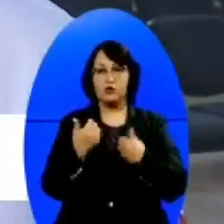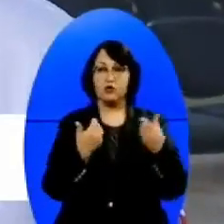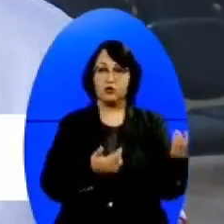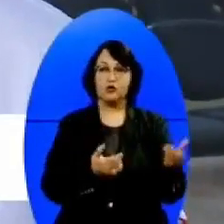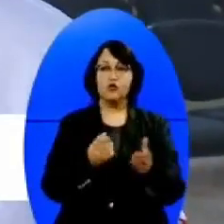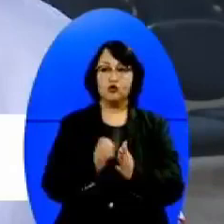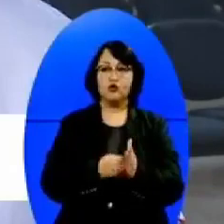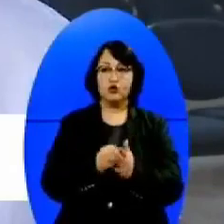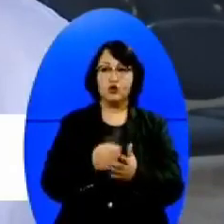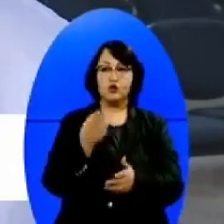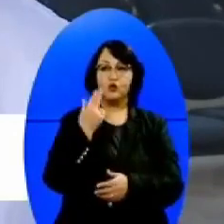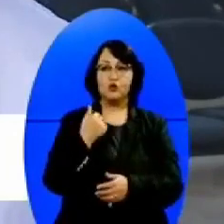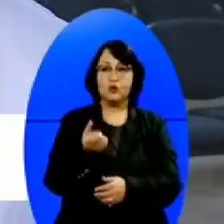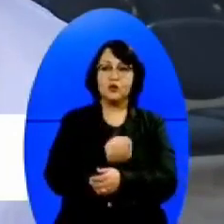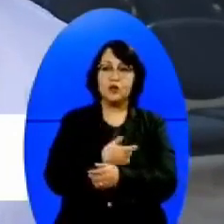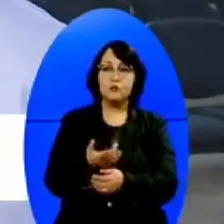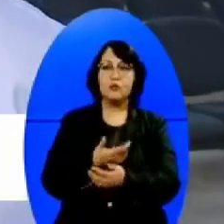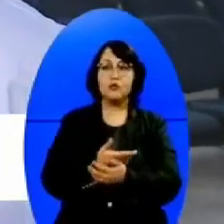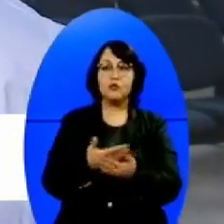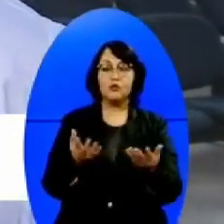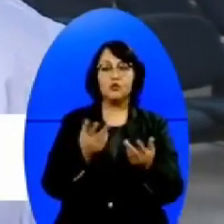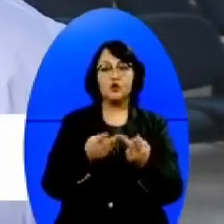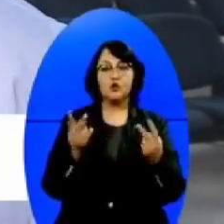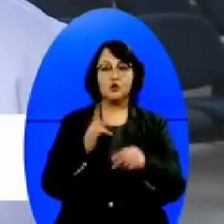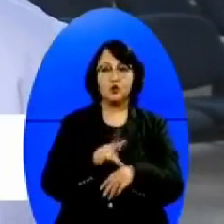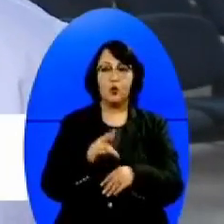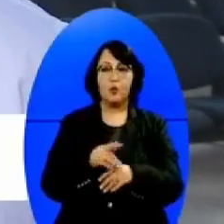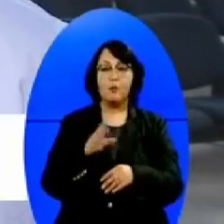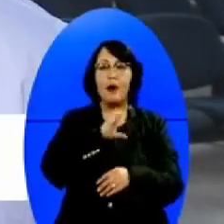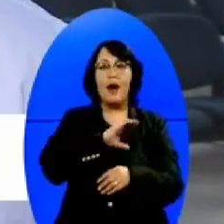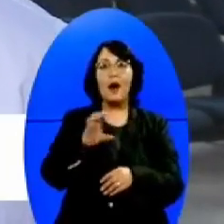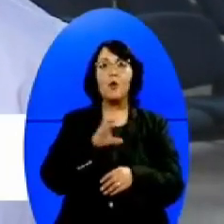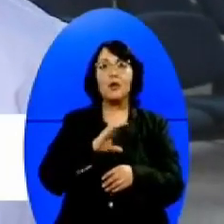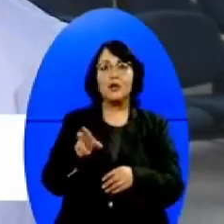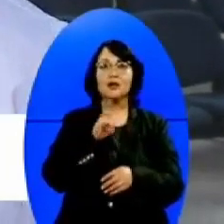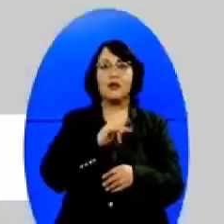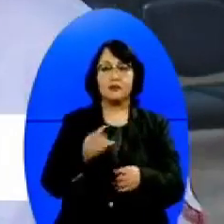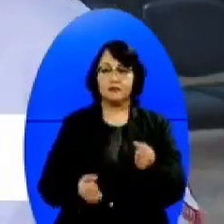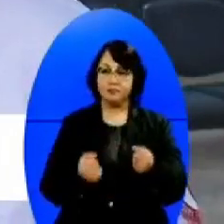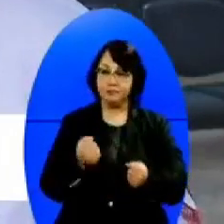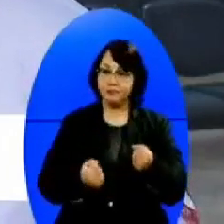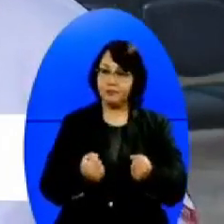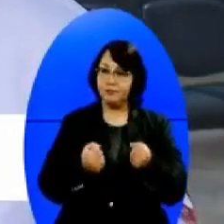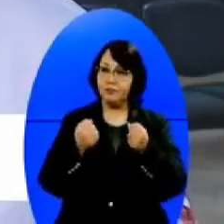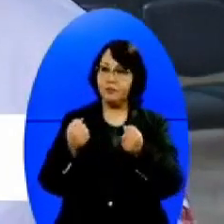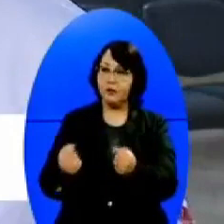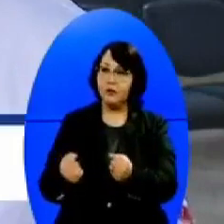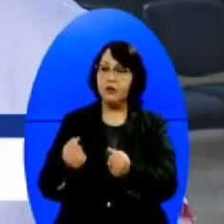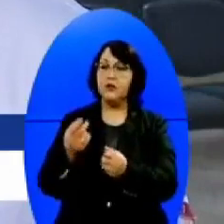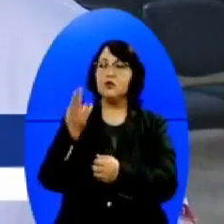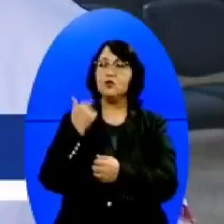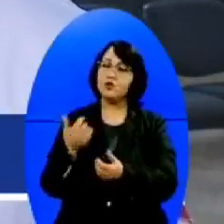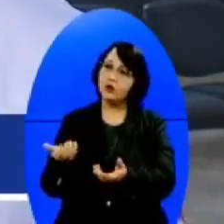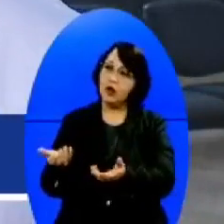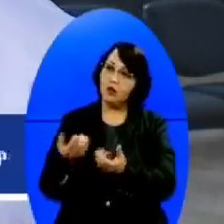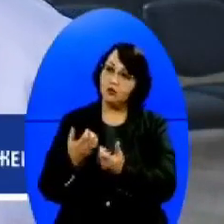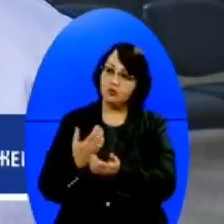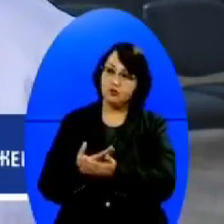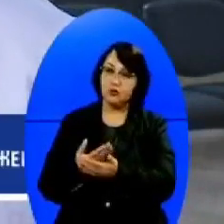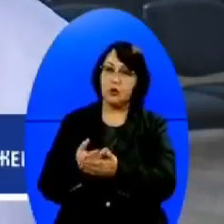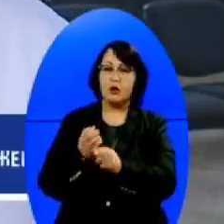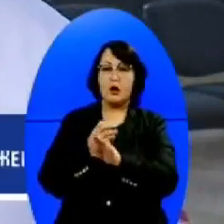судлалын үндэсний төвийн явуулын баг гэж нэрлэгдэг байгаа. За одоо байгууллага дээр очиж цус авдаг гэсэн үг. Хэрэгцээгээ ингэж хангаж ажилладаг. За тэгээ